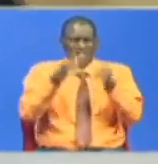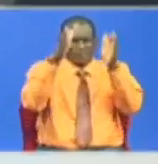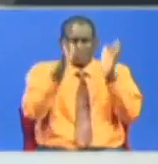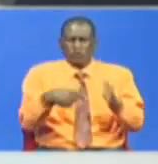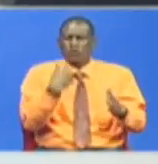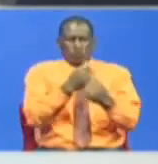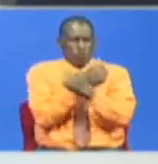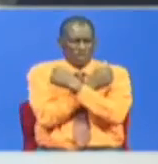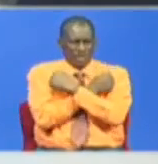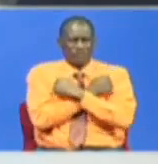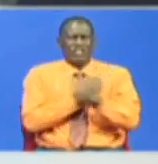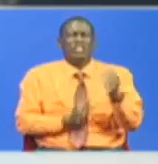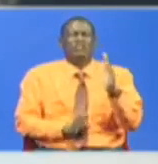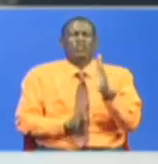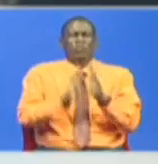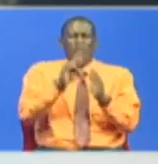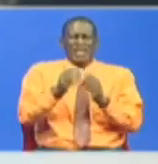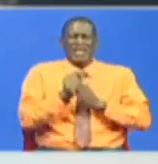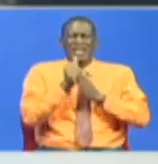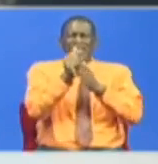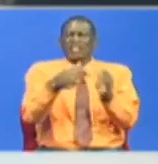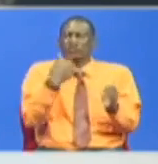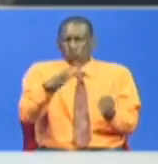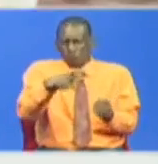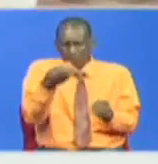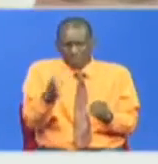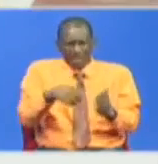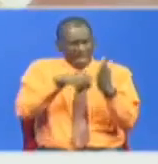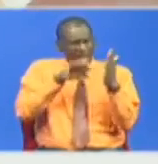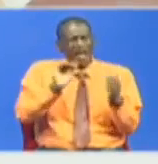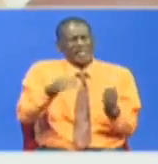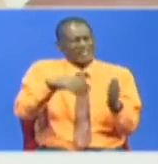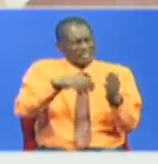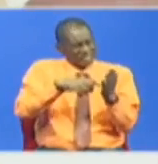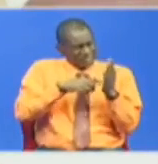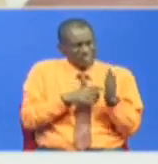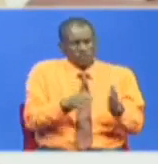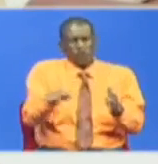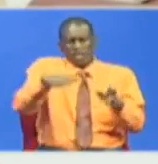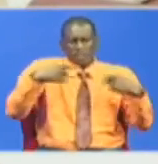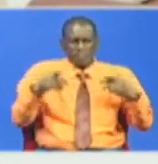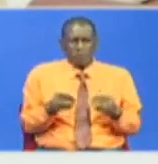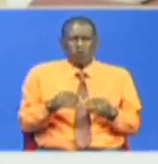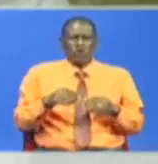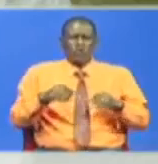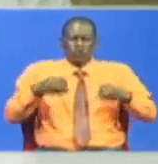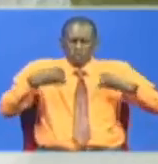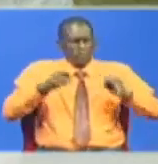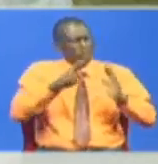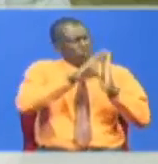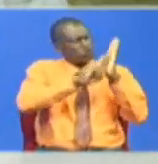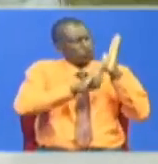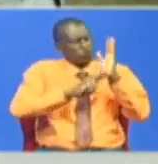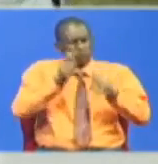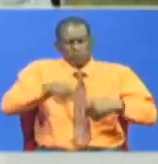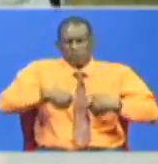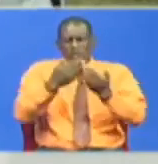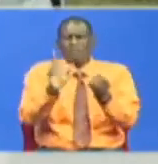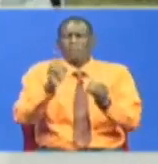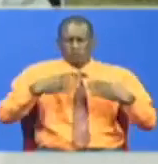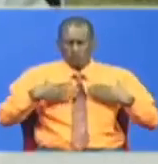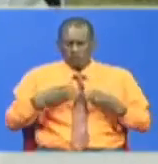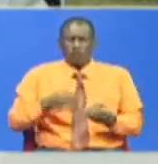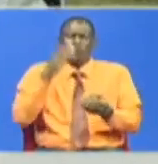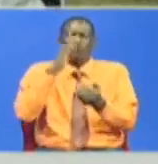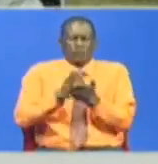aliyependa maendeleo. Viongozi waliohudhuria waliwasihi wakazi kutilia maanani sheria zilizowekwa ili kuzuia usambazaji wa virusi hivyo.